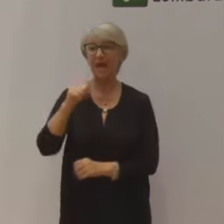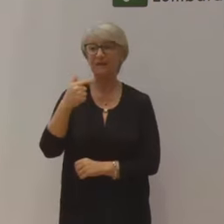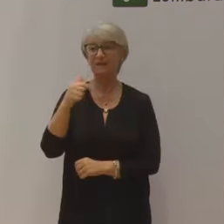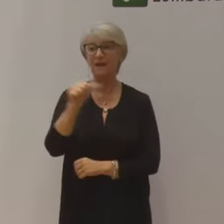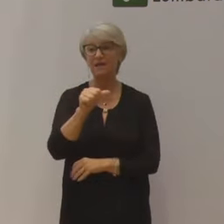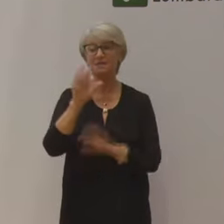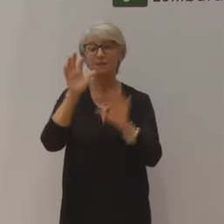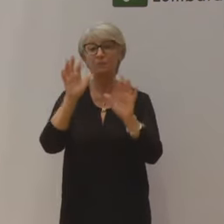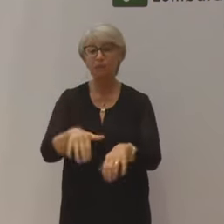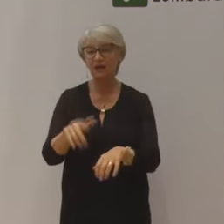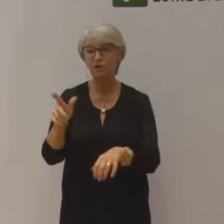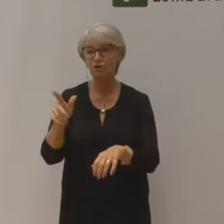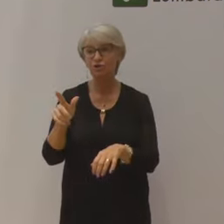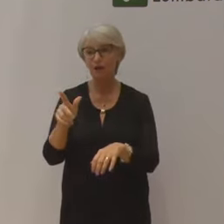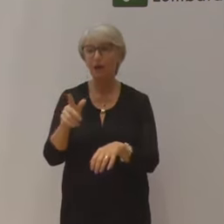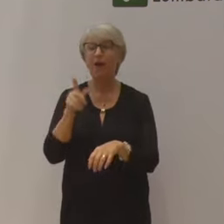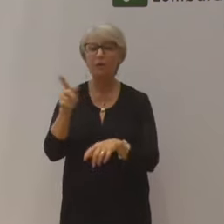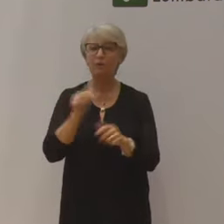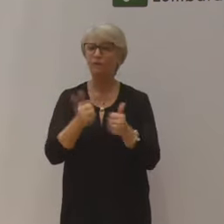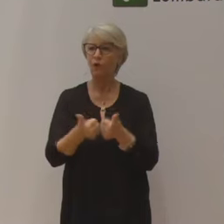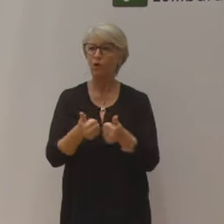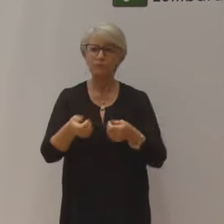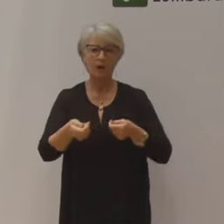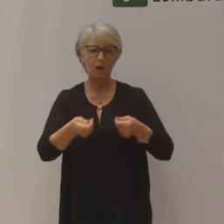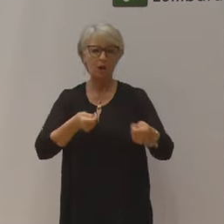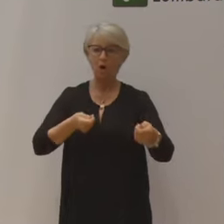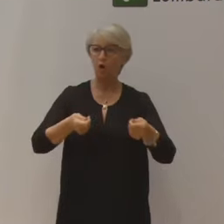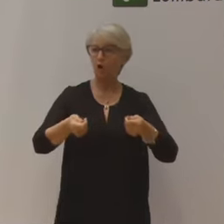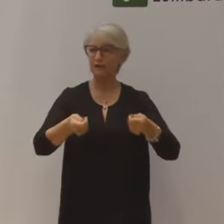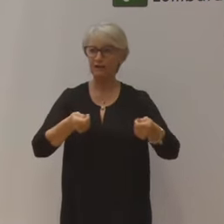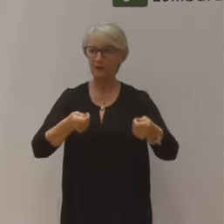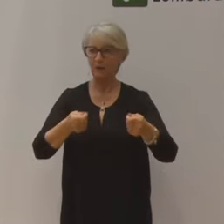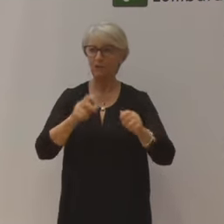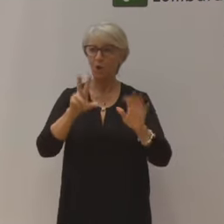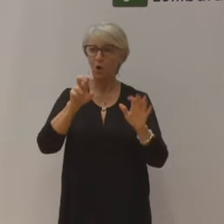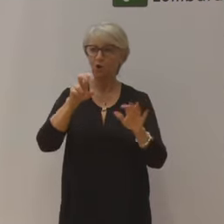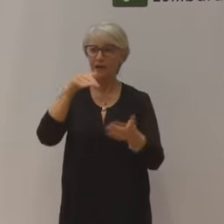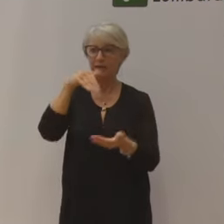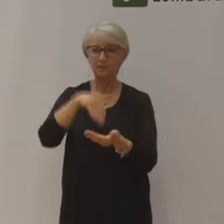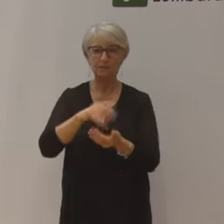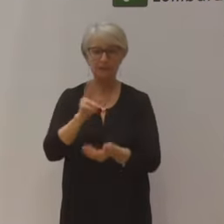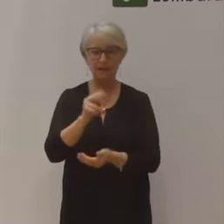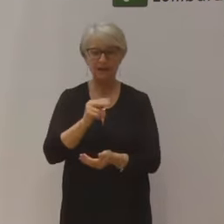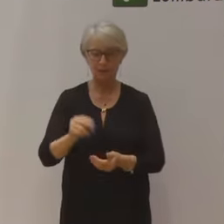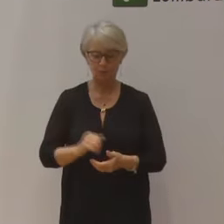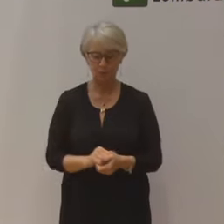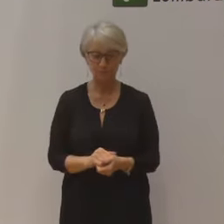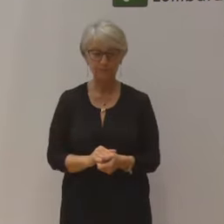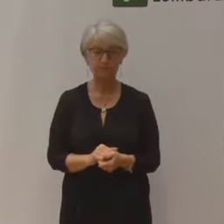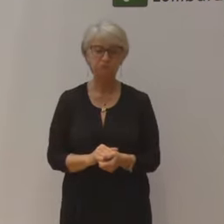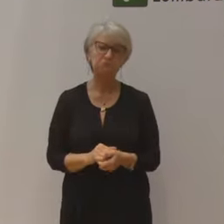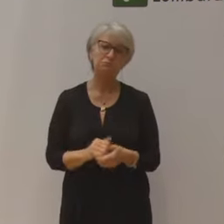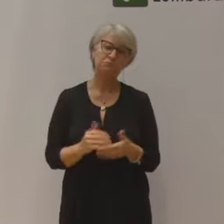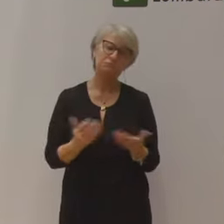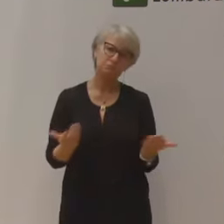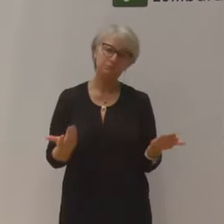Brescia è il soggetto che coordina queste risorse, che sono 80.000 euro. Da ultimo, giusto un